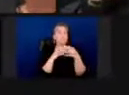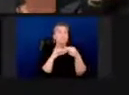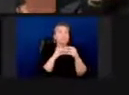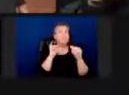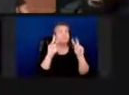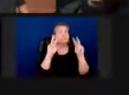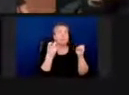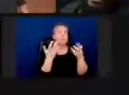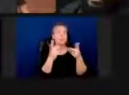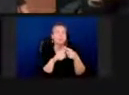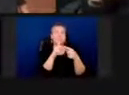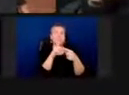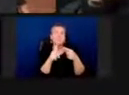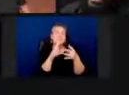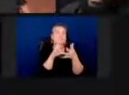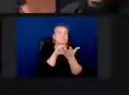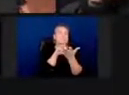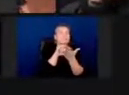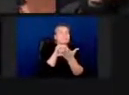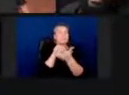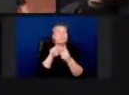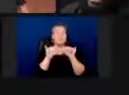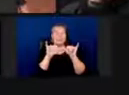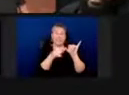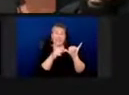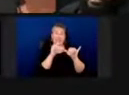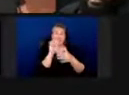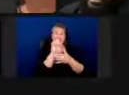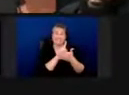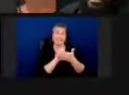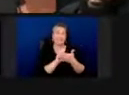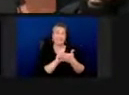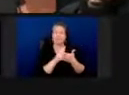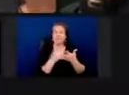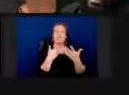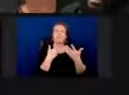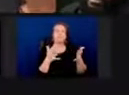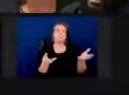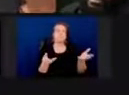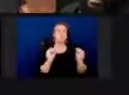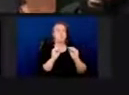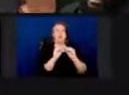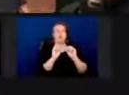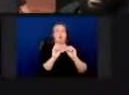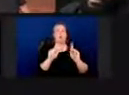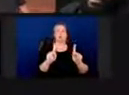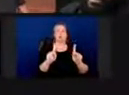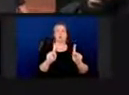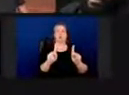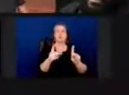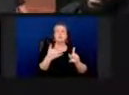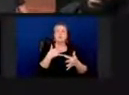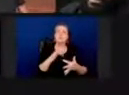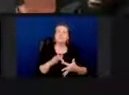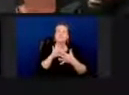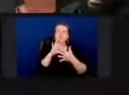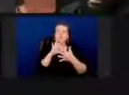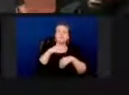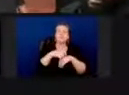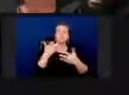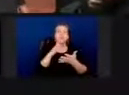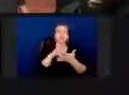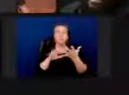wanafunzi walichangamkia mada fulani, lakini katika uhandisi na design kuna nyakati